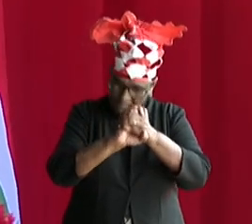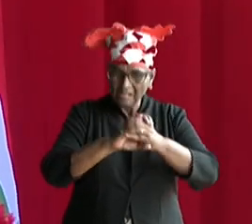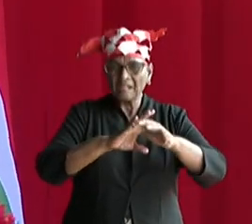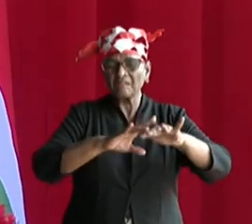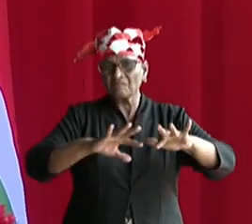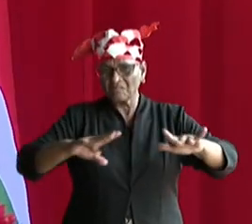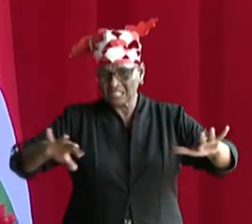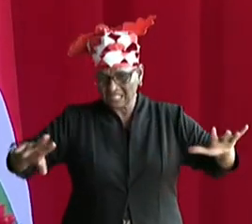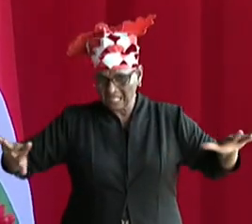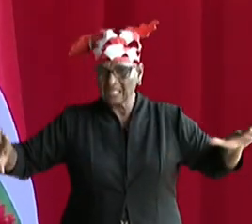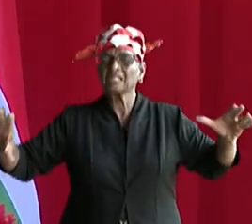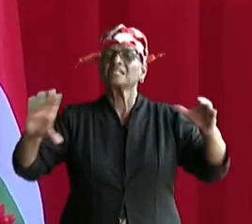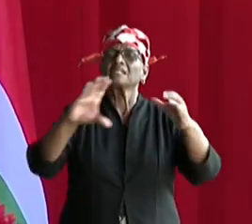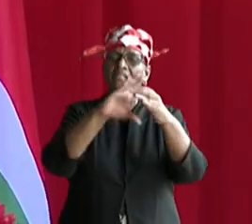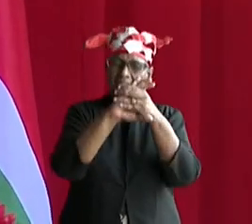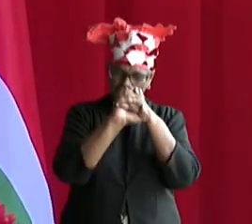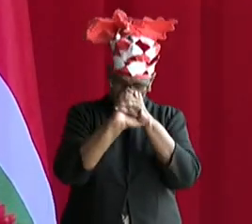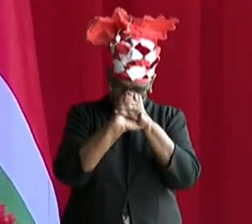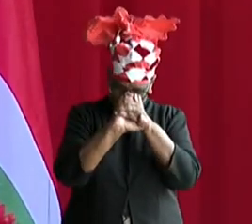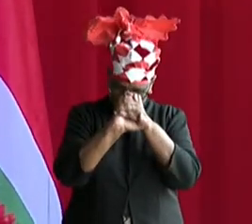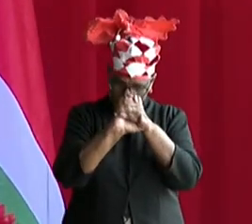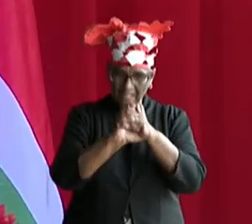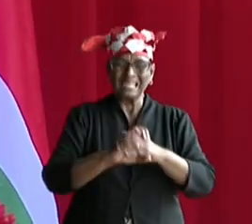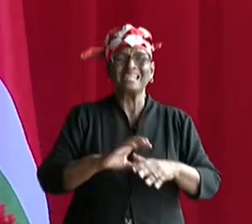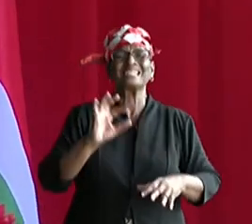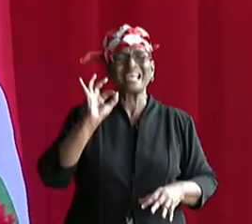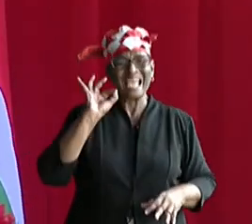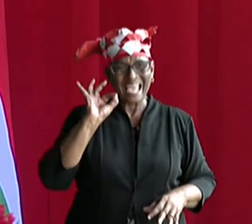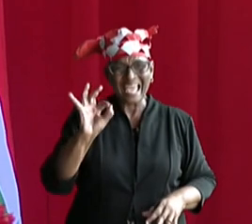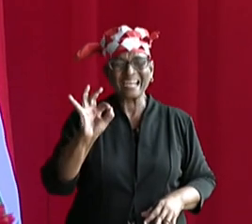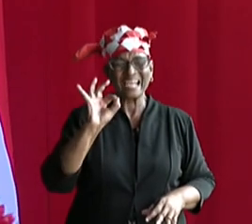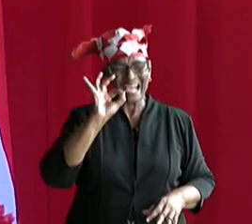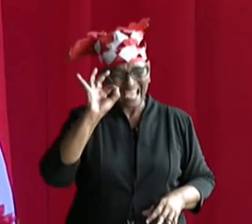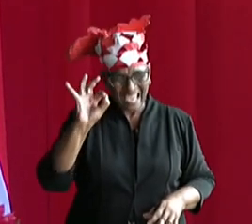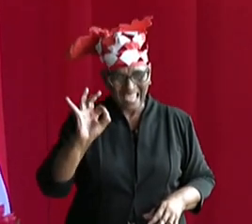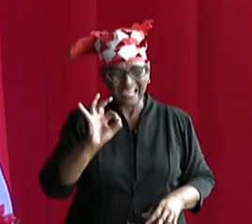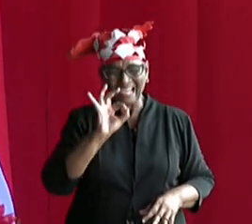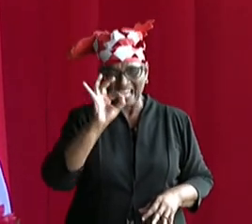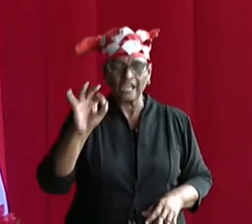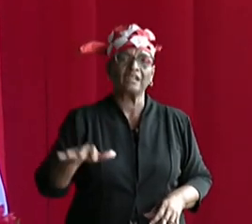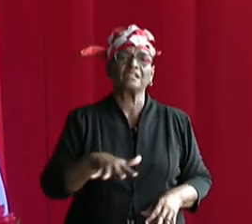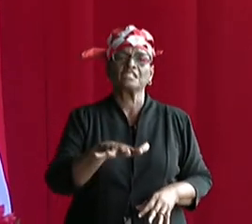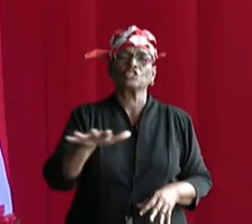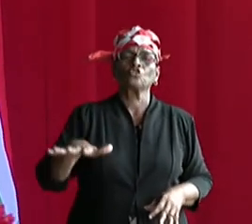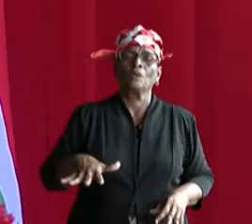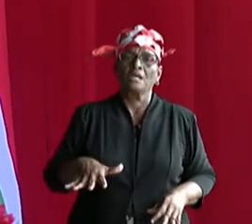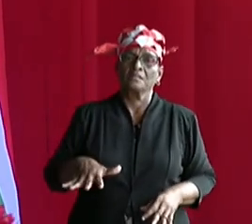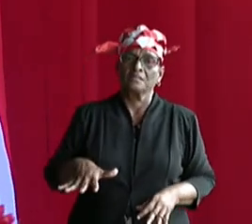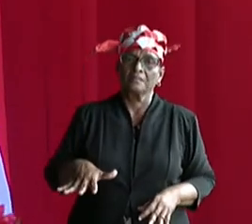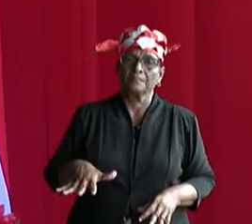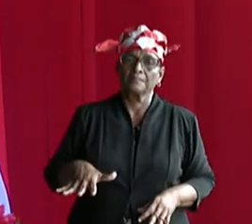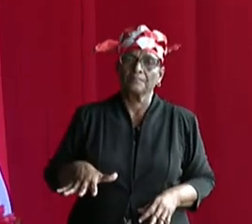verscheidenheid is een zeer ernstige situatie. Men zou het kunnen vergelijken met